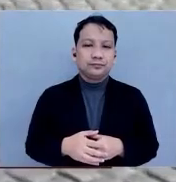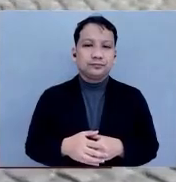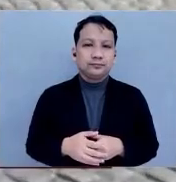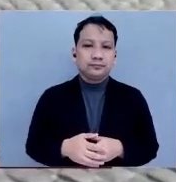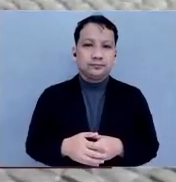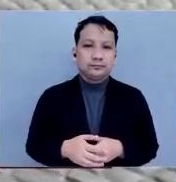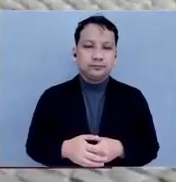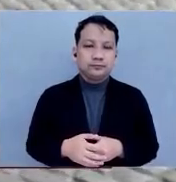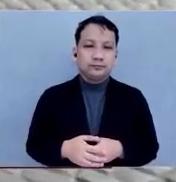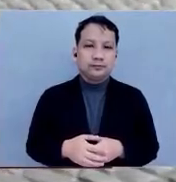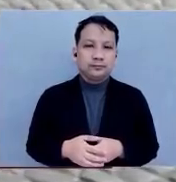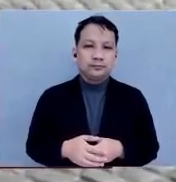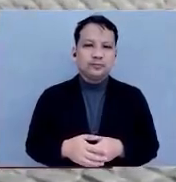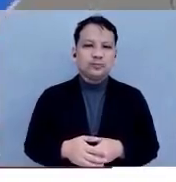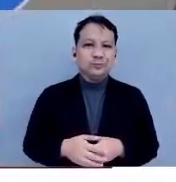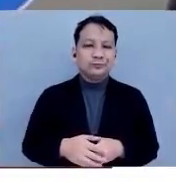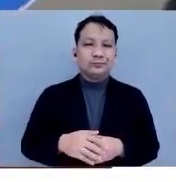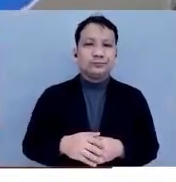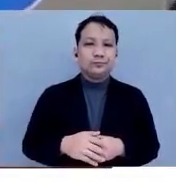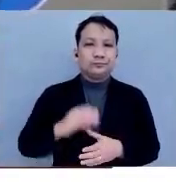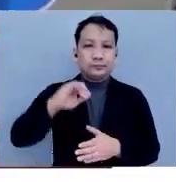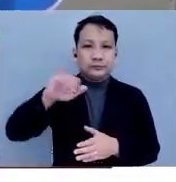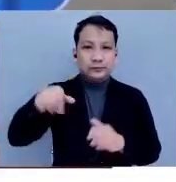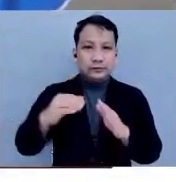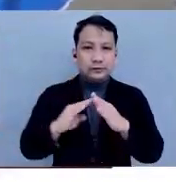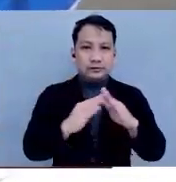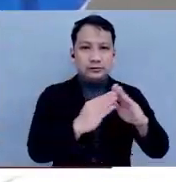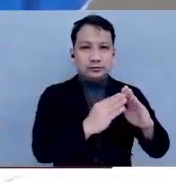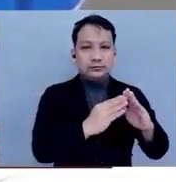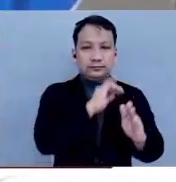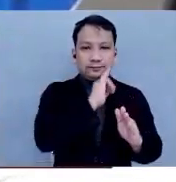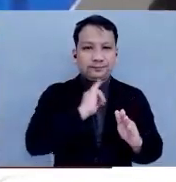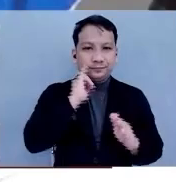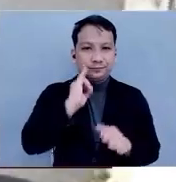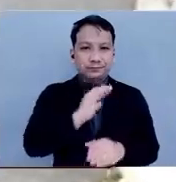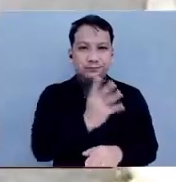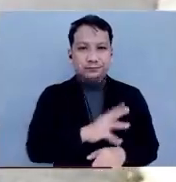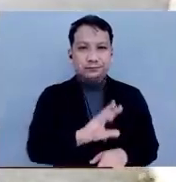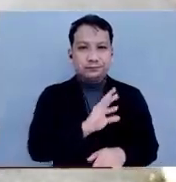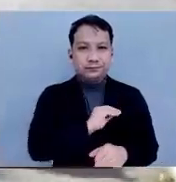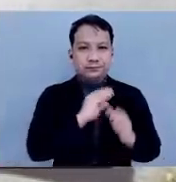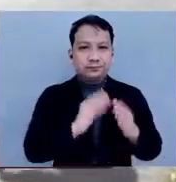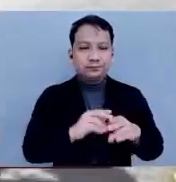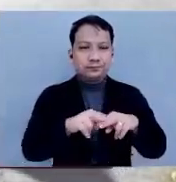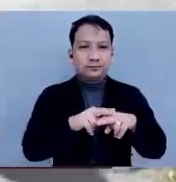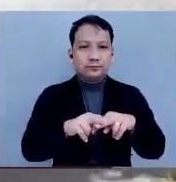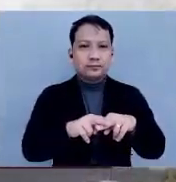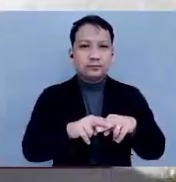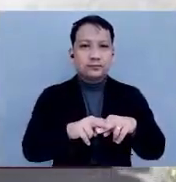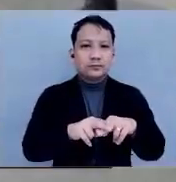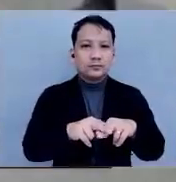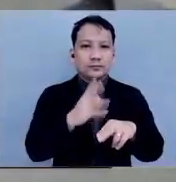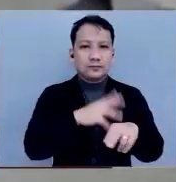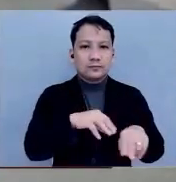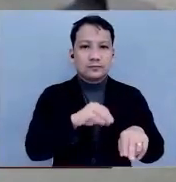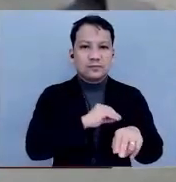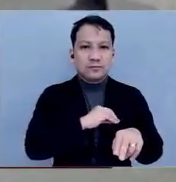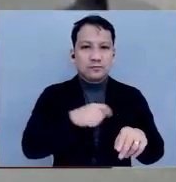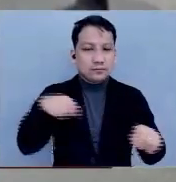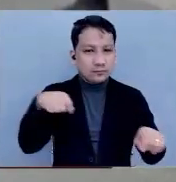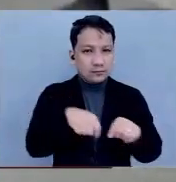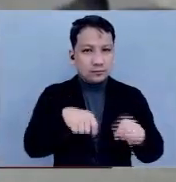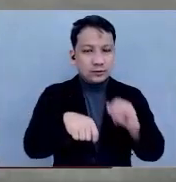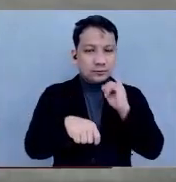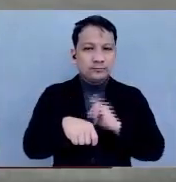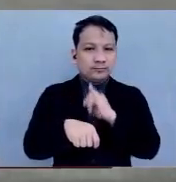Sa Jerusalem naman, nagkagulong mga Israel at Palestino malapit sa istasyon ng tren. Isa kasing Palestino raw ang nanaksak ng isang Israeli